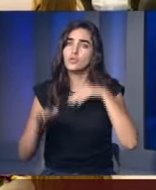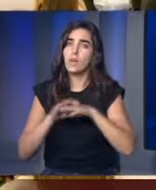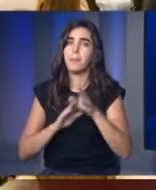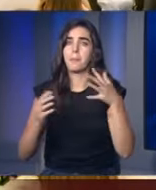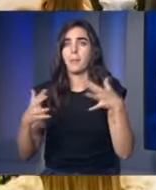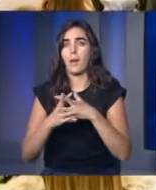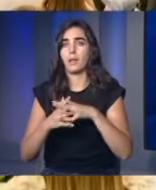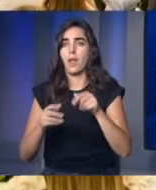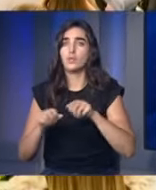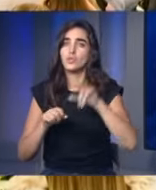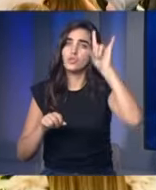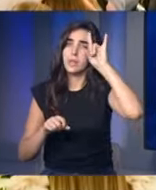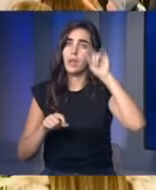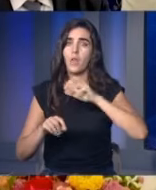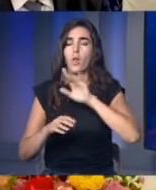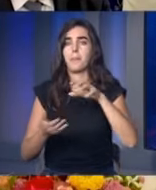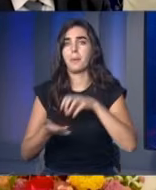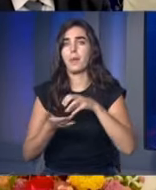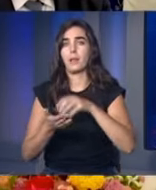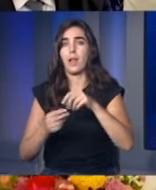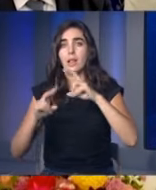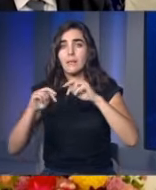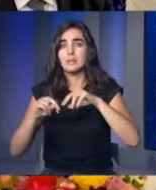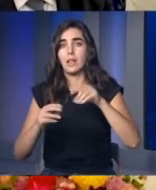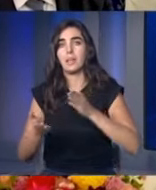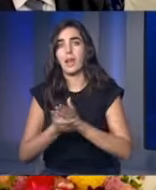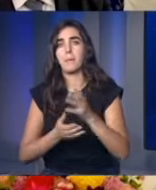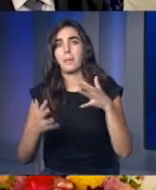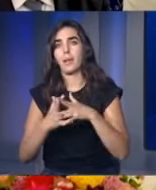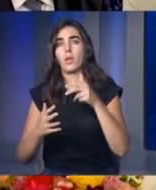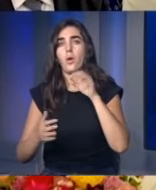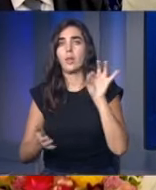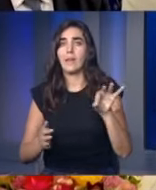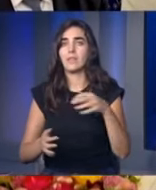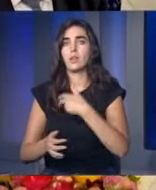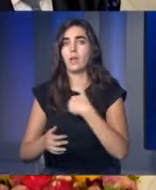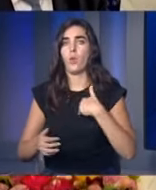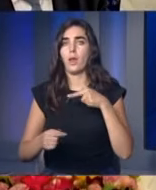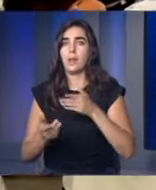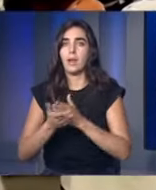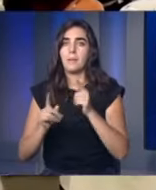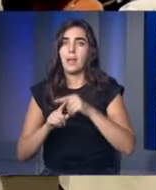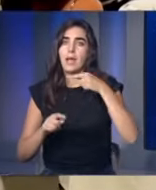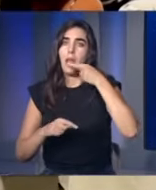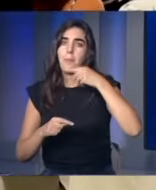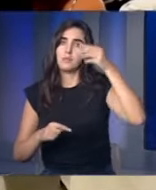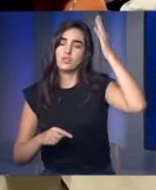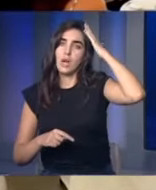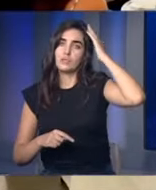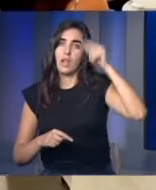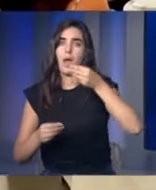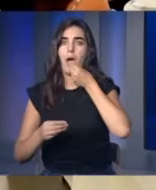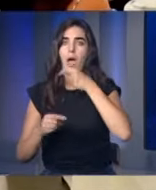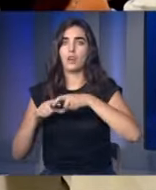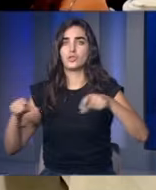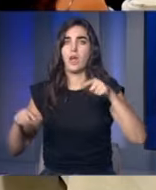كلها تنصب اليوم على محاولة كف شرهما عن الدولة لتحقيق وجود دولة فعلية في لبنان. وفق قوله،